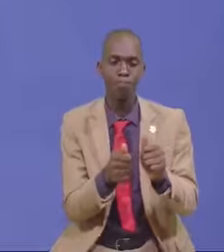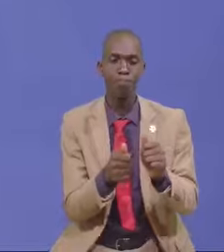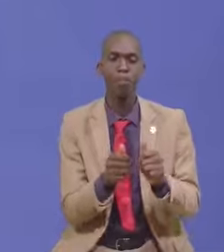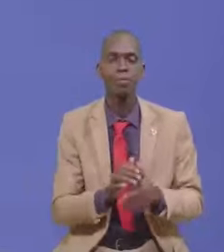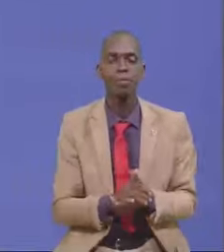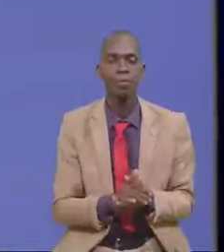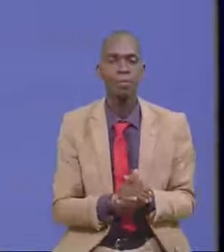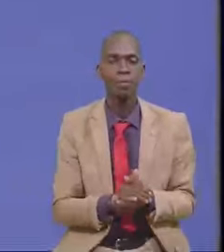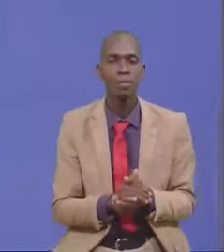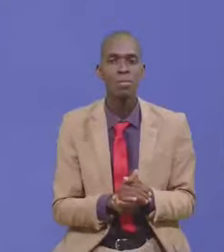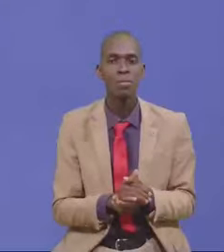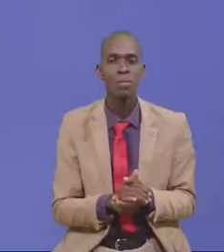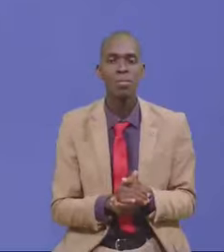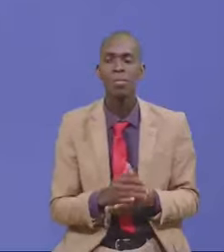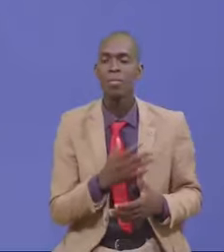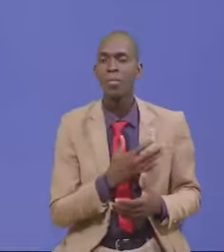Rappelez-vous une fois encore,